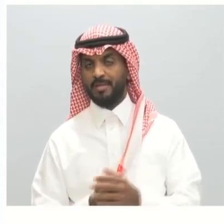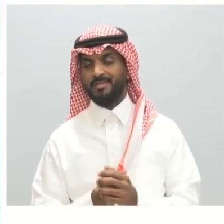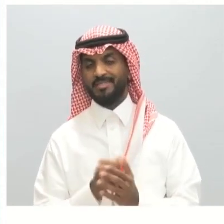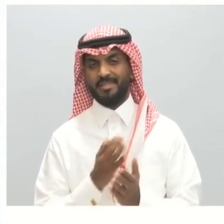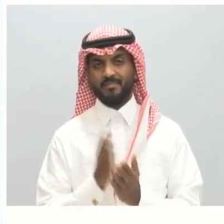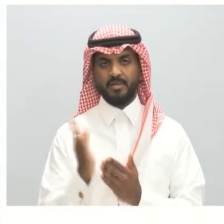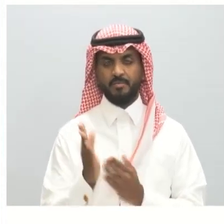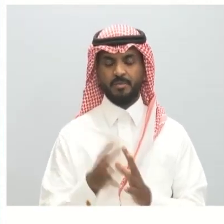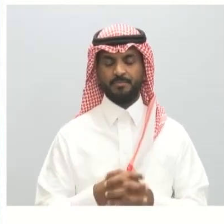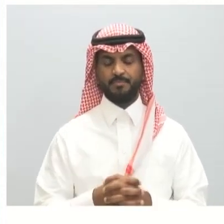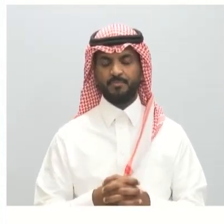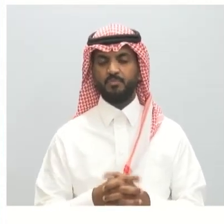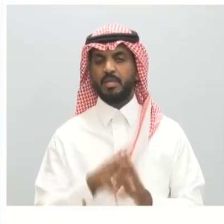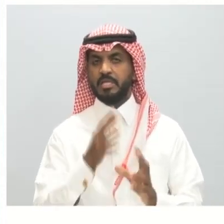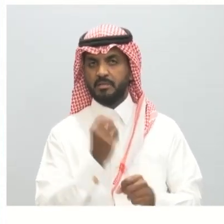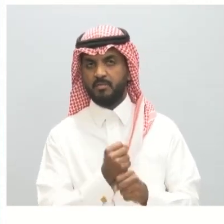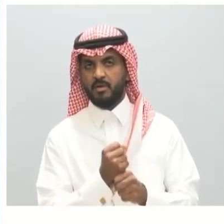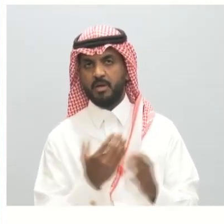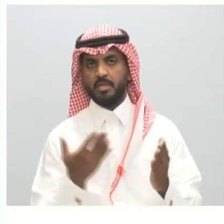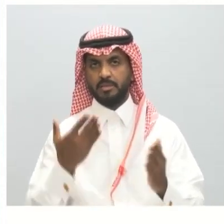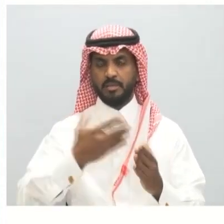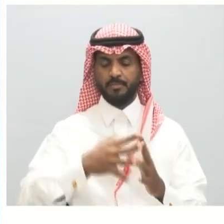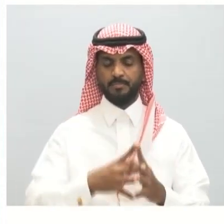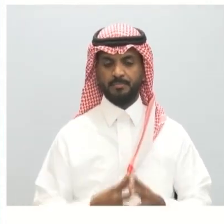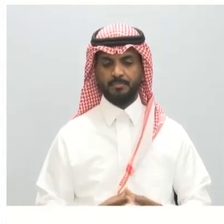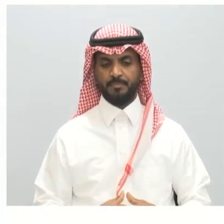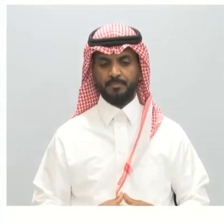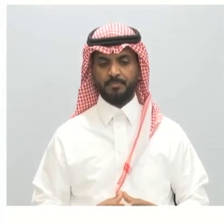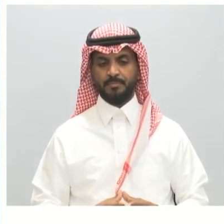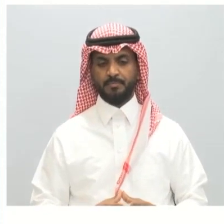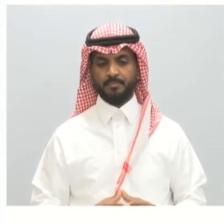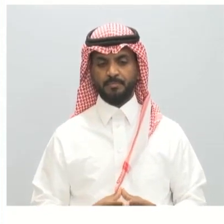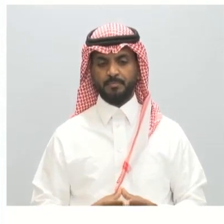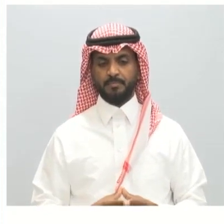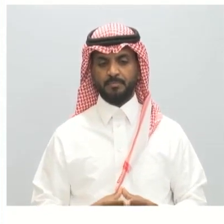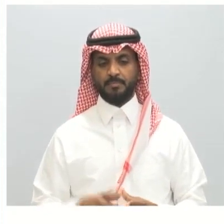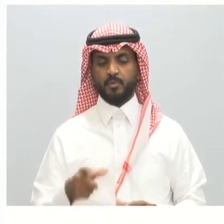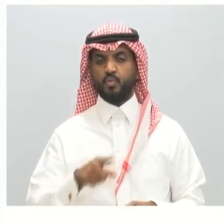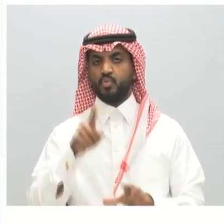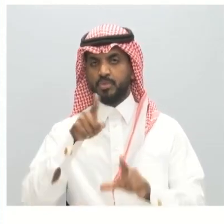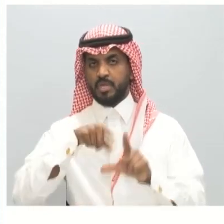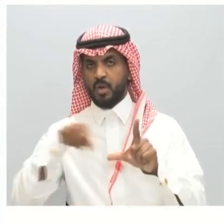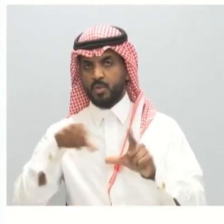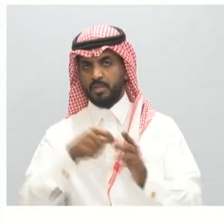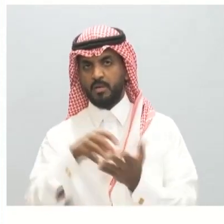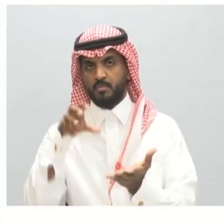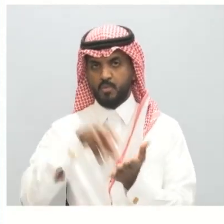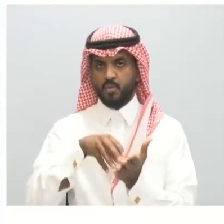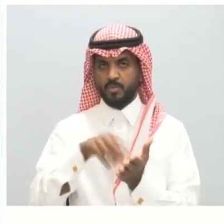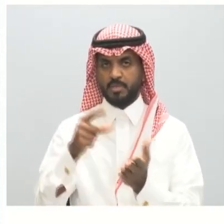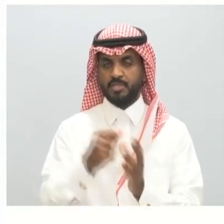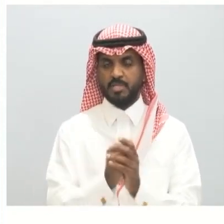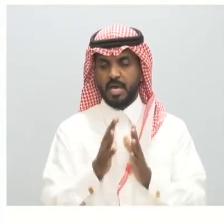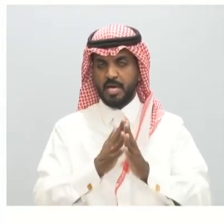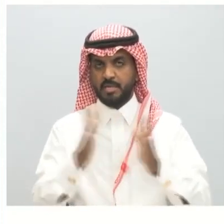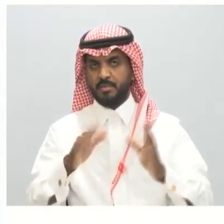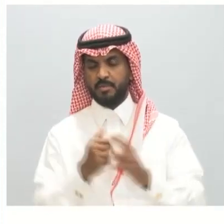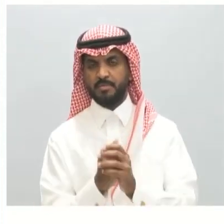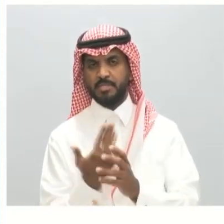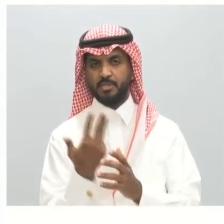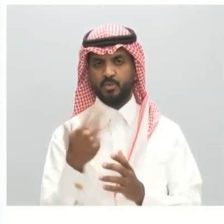اليمين ثم الانتظار حتى تكون زاويه الموضع بالدرجات اكبر من